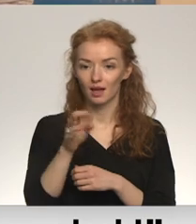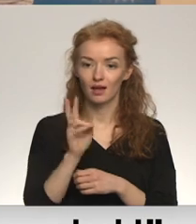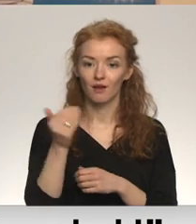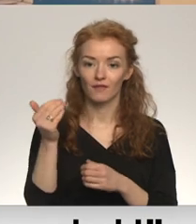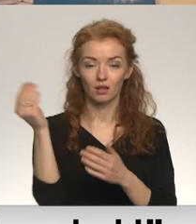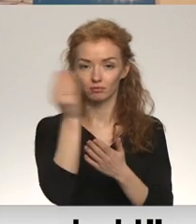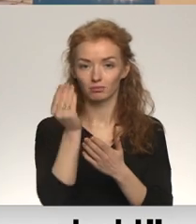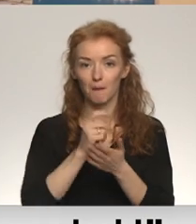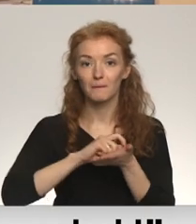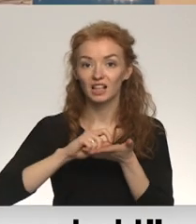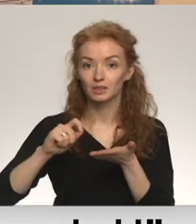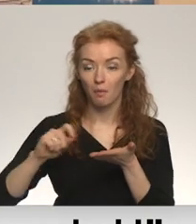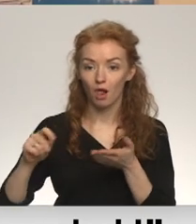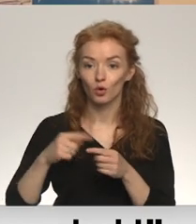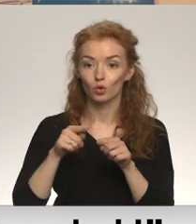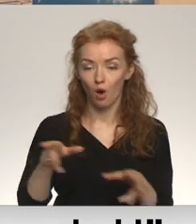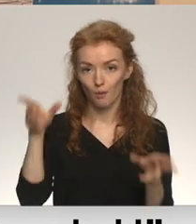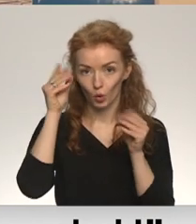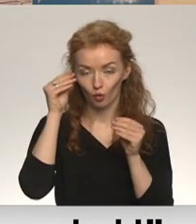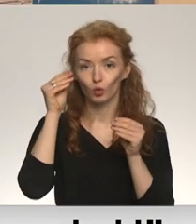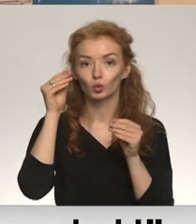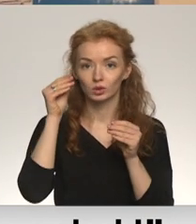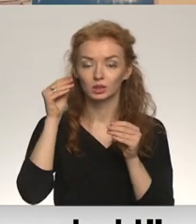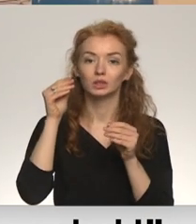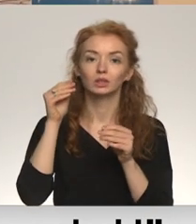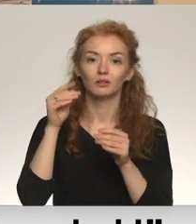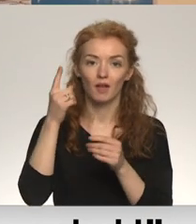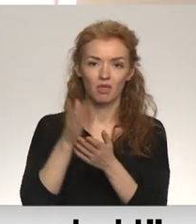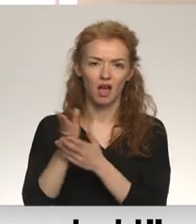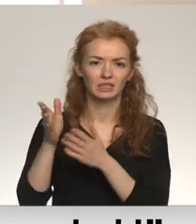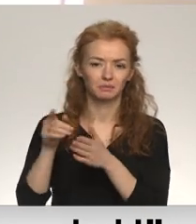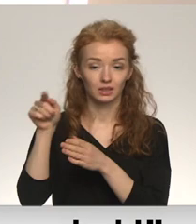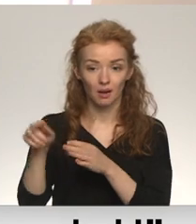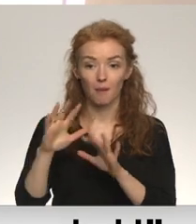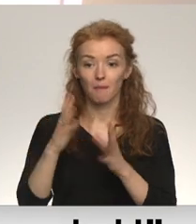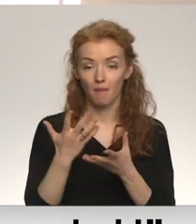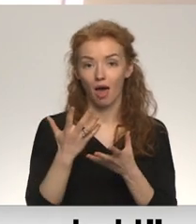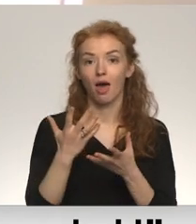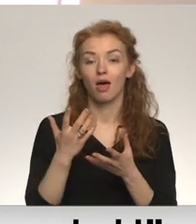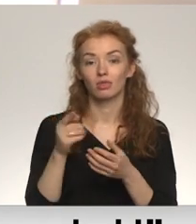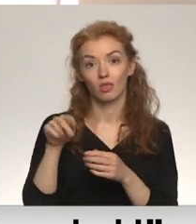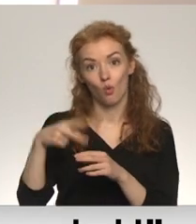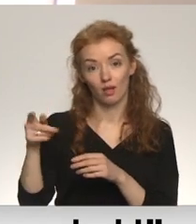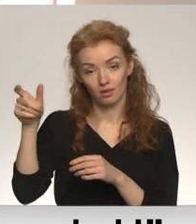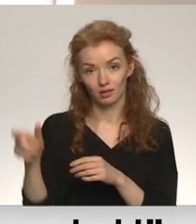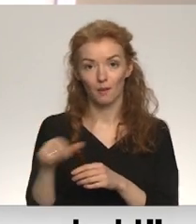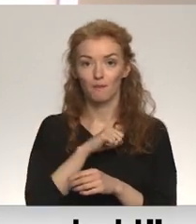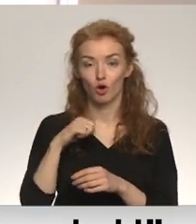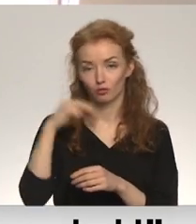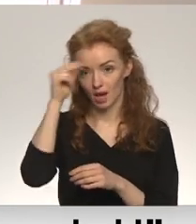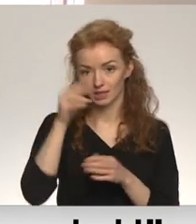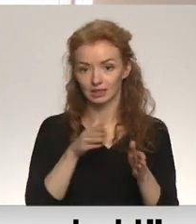ar pildspalvu, ko savulaik apgūst kādā ārstēšanas terapijā. Savukārt Edmunds pašmācības ceļā apgūst